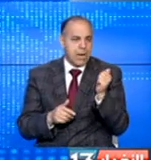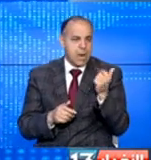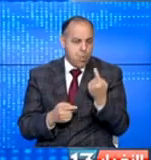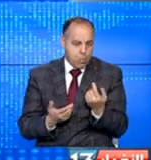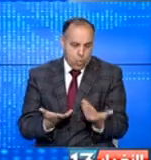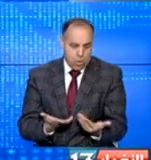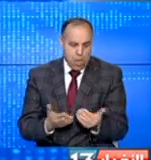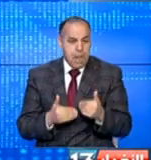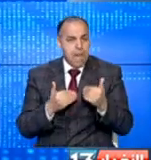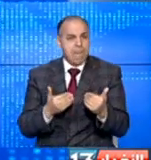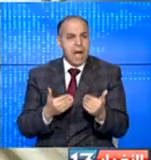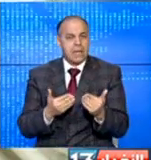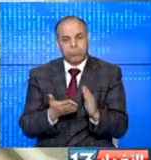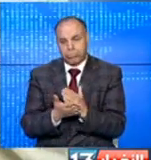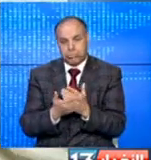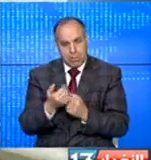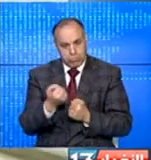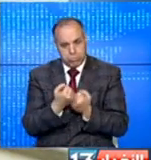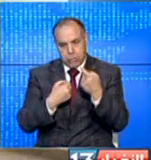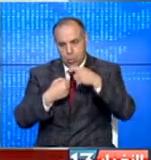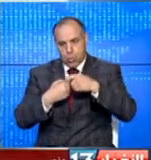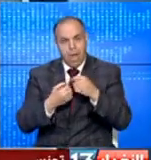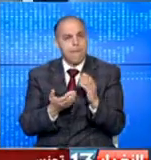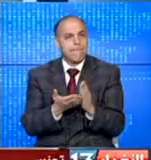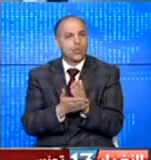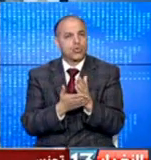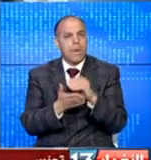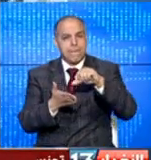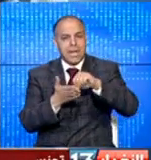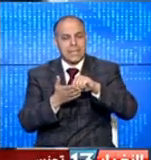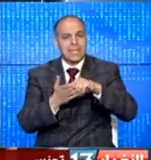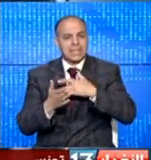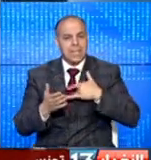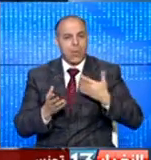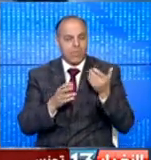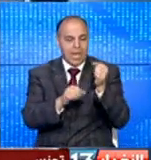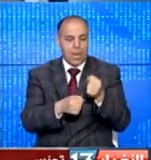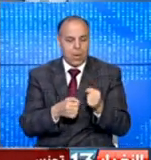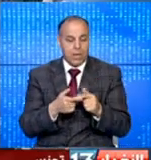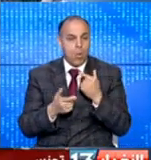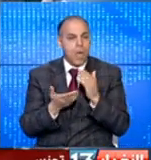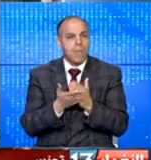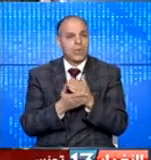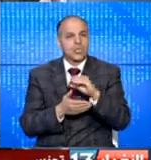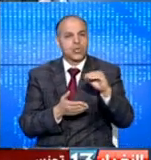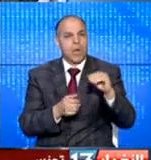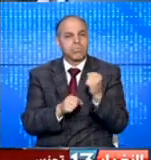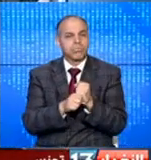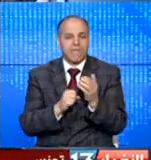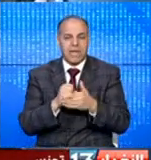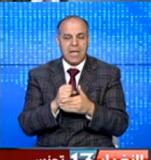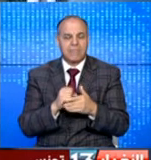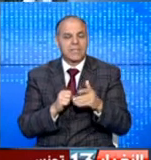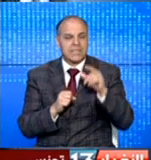واليوم، بعد أن أعلن استعداده للمساهمة في إنجاز مشروع المدينة الصحية بالقيروان ومشروع أسواق الإنتاج الفلاحي